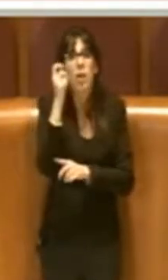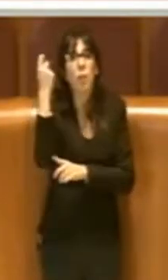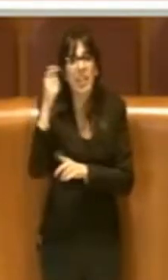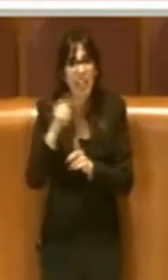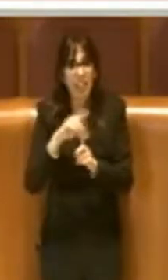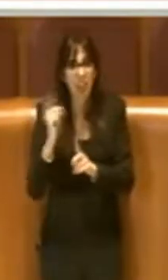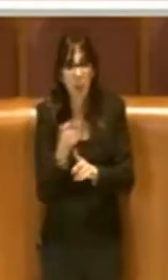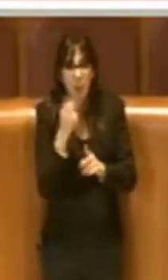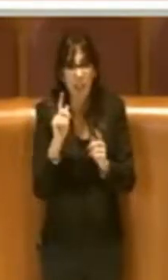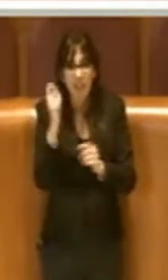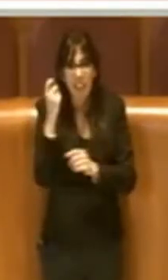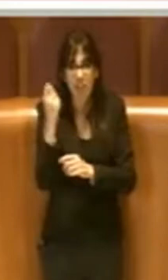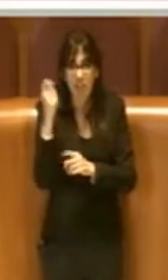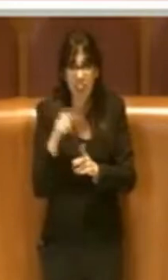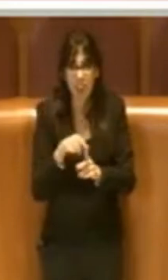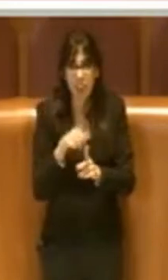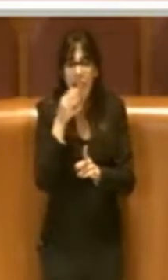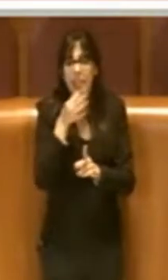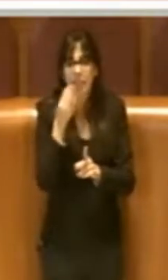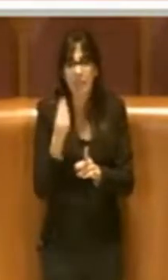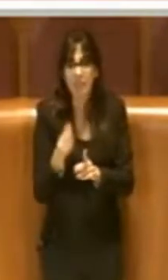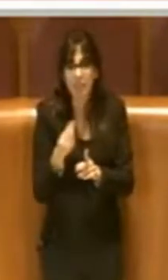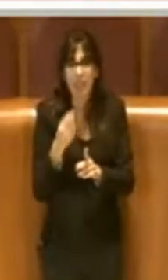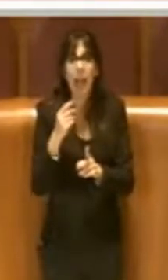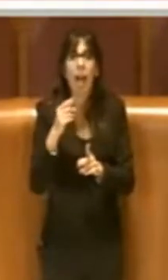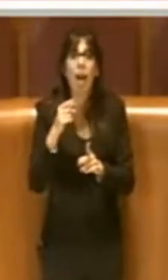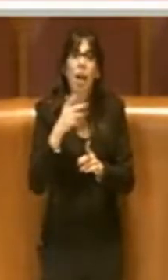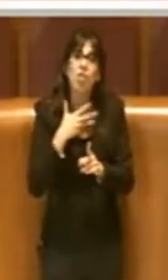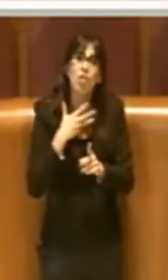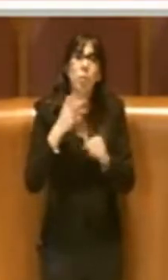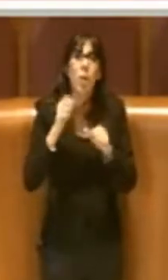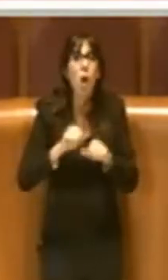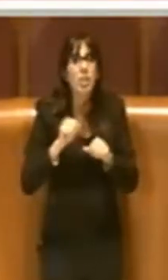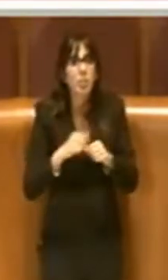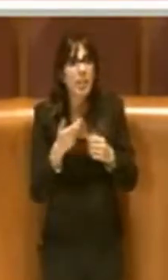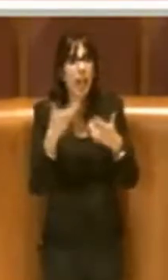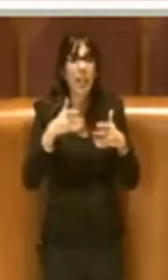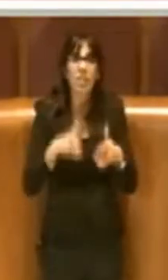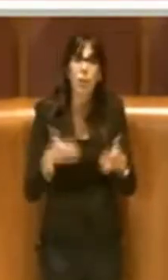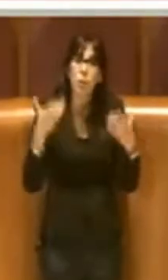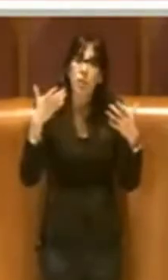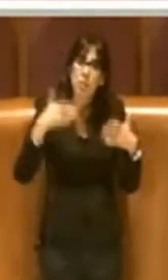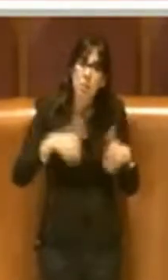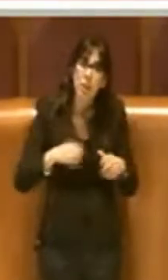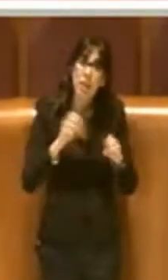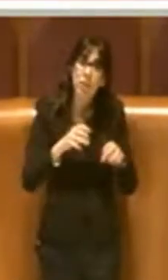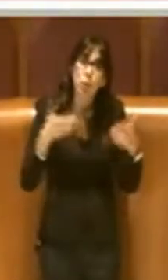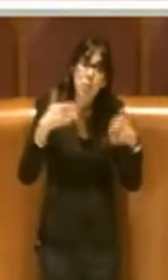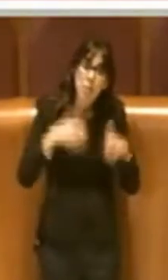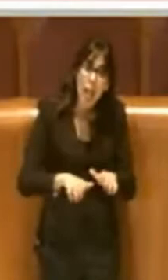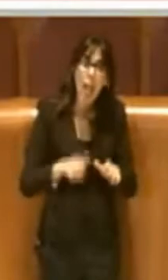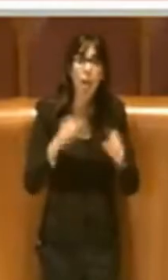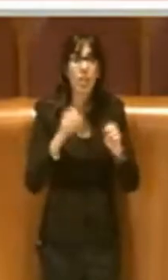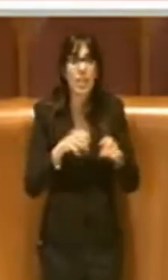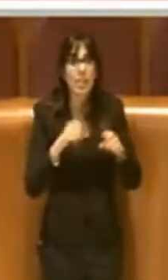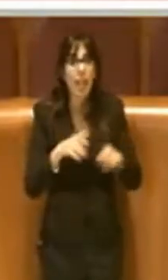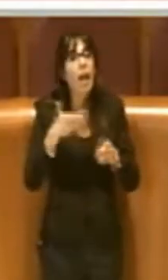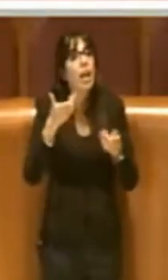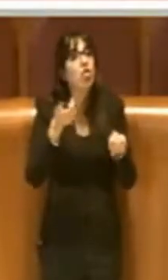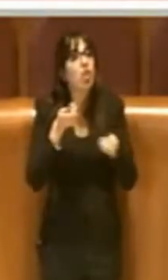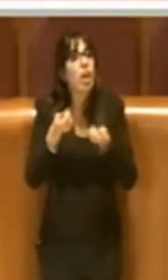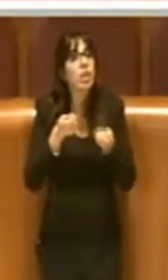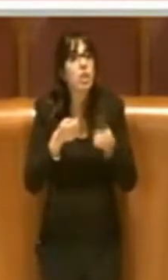tutti. Praticamente si ha la possibilità di avere meno rifiuti in discarica, meno costi di gestione di